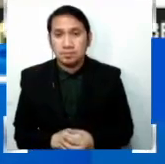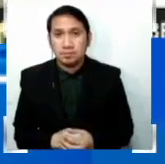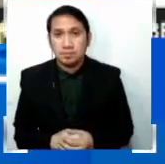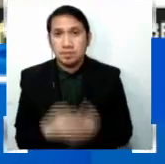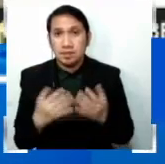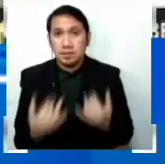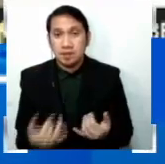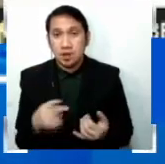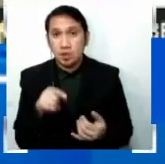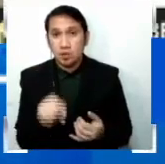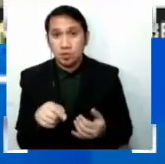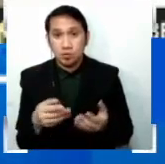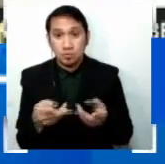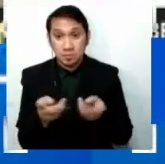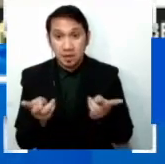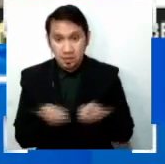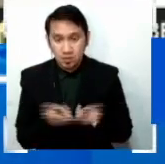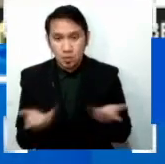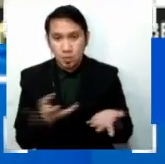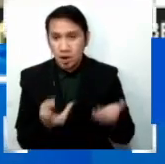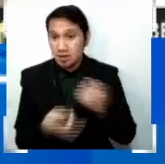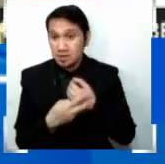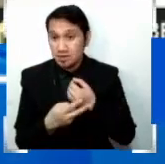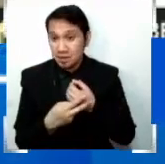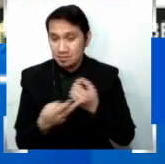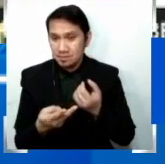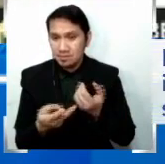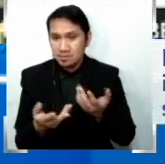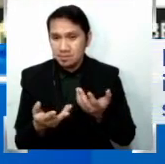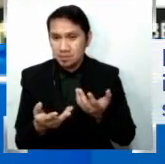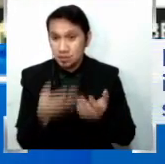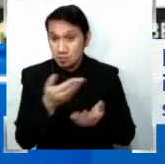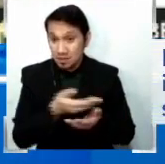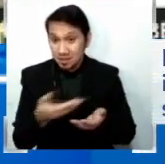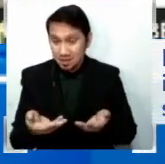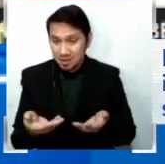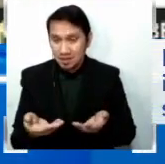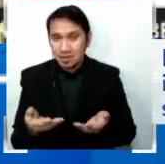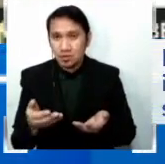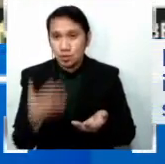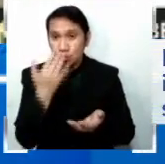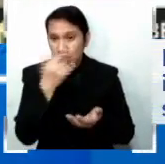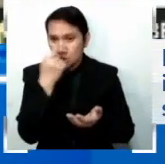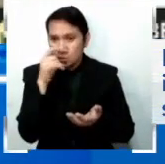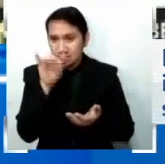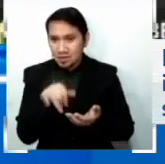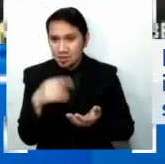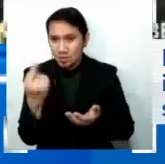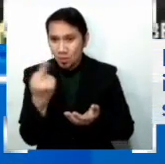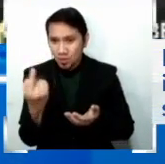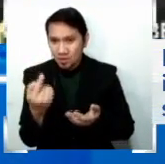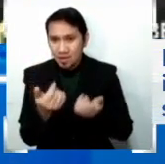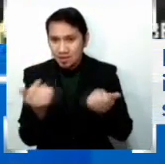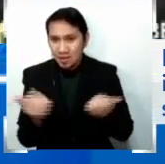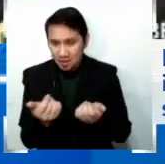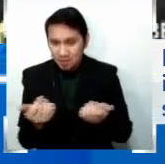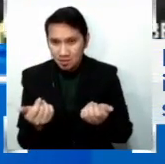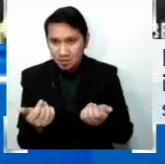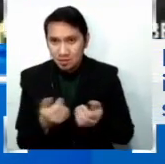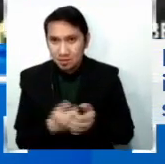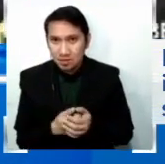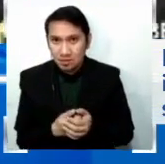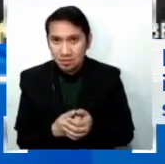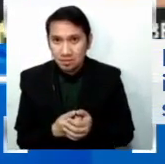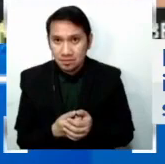DOH, the DOH warehouse, to the AFP Logcom because that's the only available logistic warehouse that we have. Hindi ko sinasabi